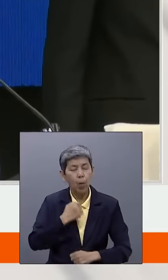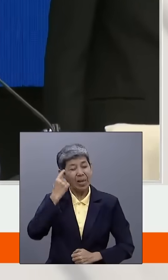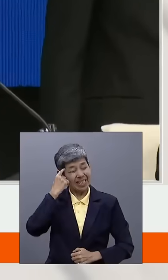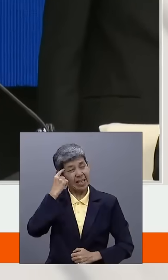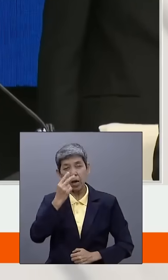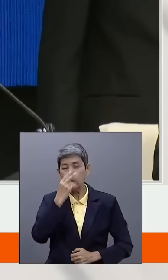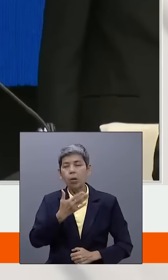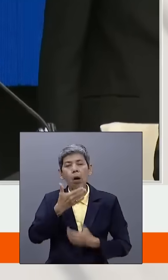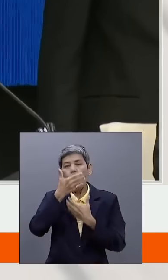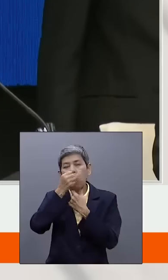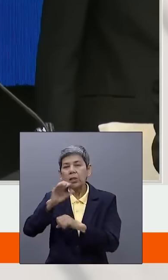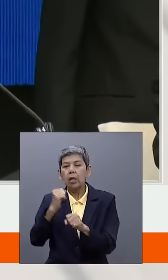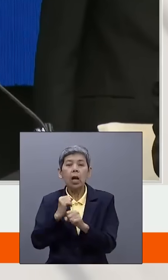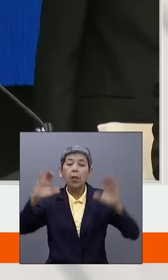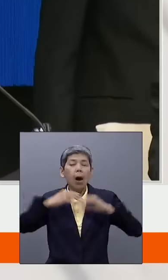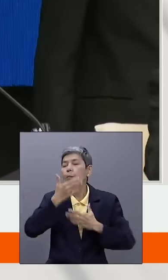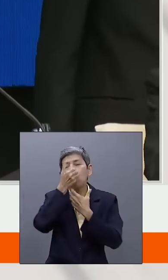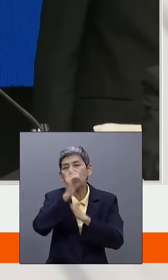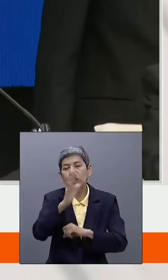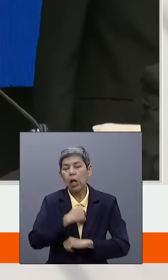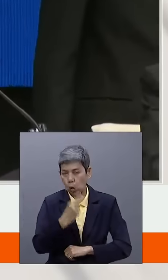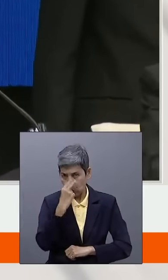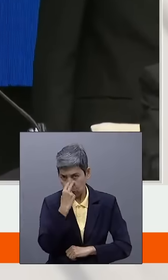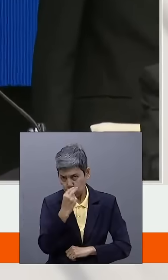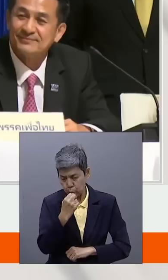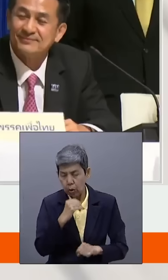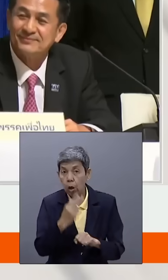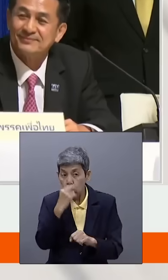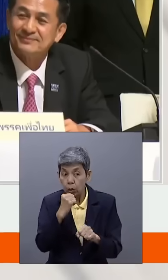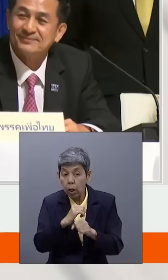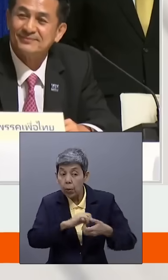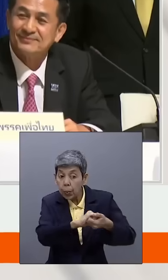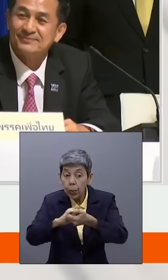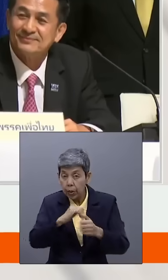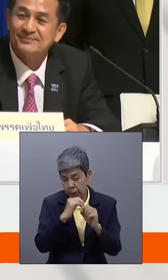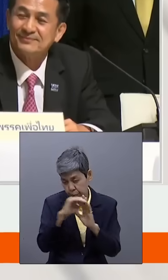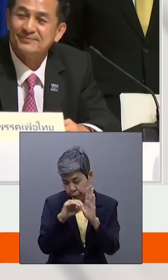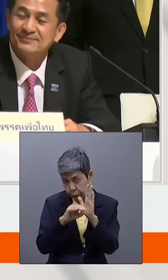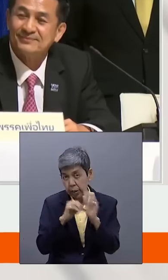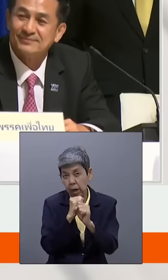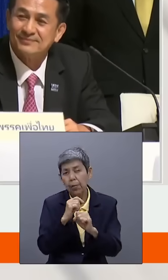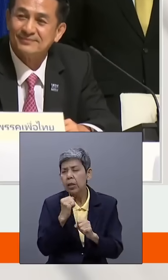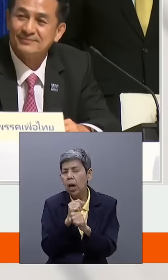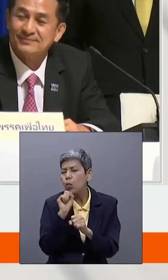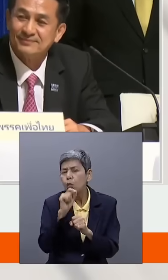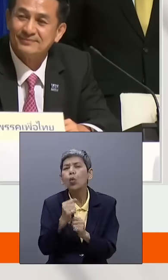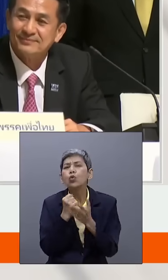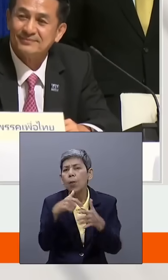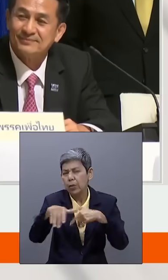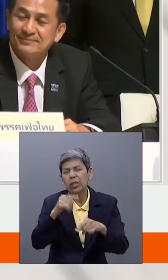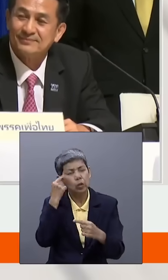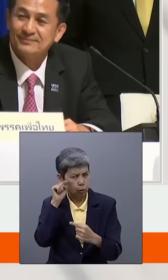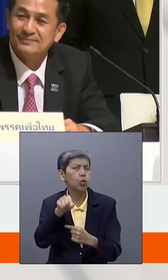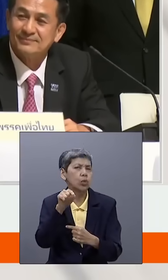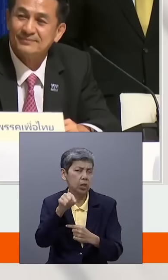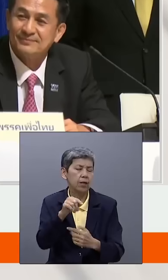ะไม่ค่อยสนใจหรอกว่าใครจะเป็นรัฐบาลแต่ว่าคอมมิตนโยบายตัวเองกับวาระของชาติอย่างไรผมสนใจนั้นมากกว่า ค่ะ